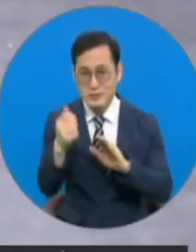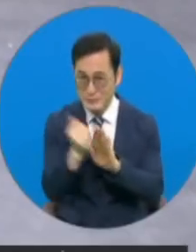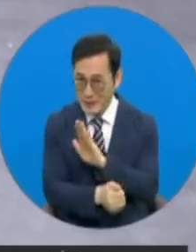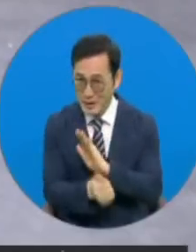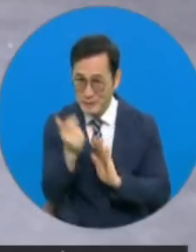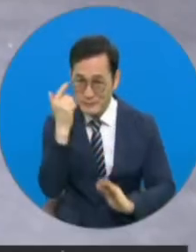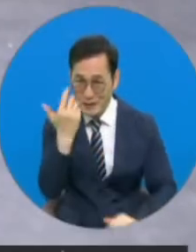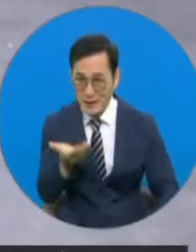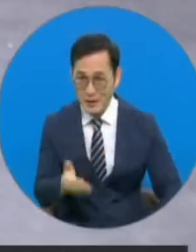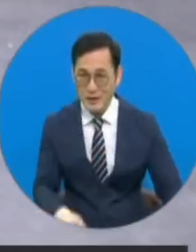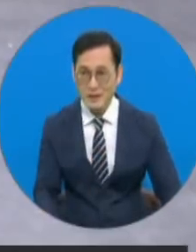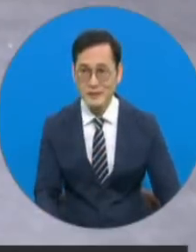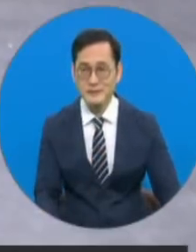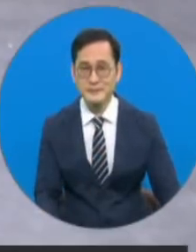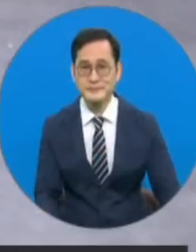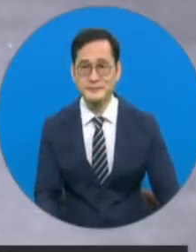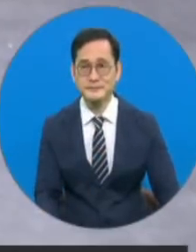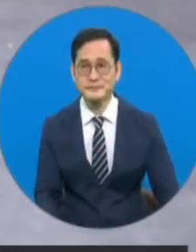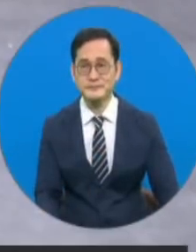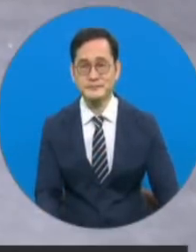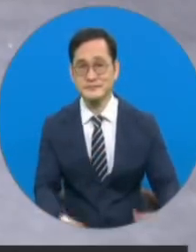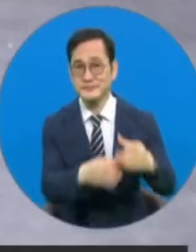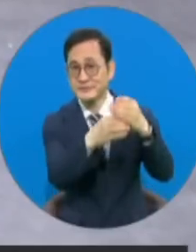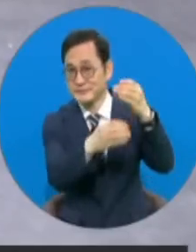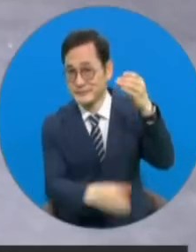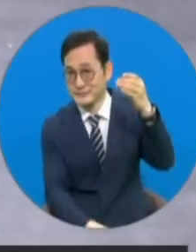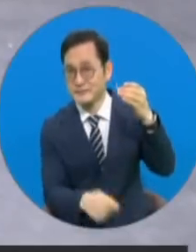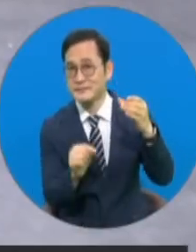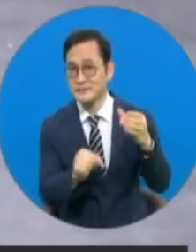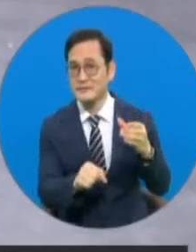동체 우리 군이 내일 인양할 예정입니다